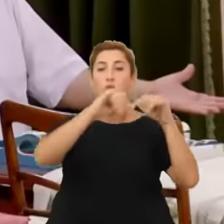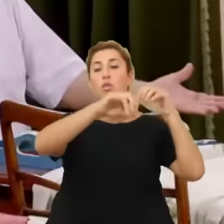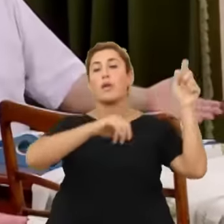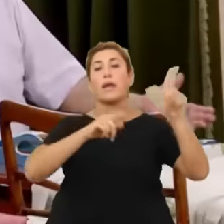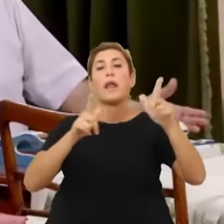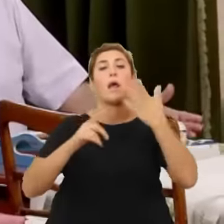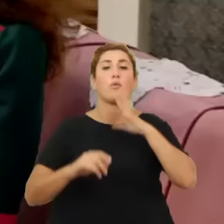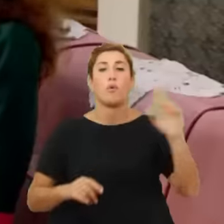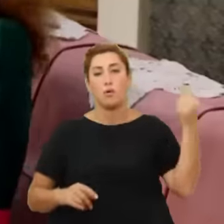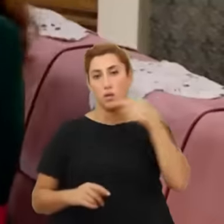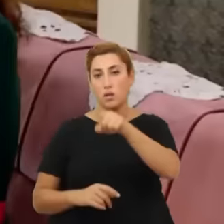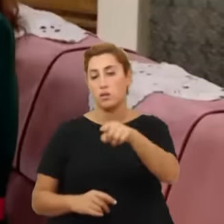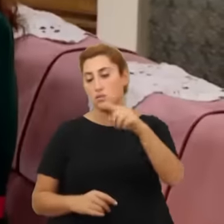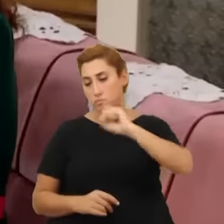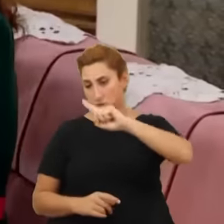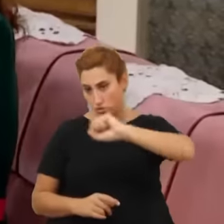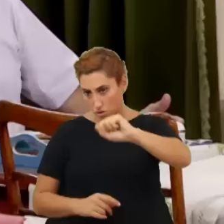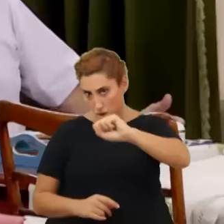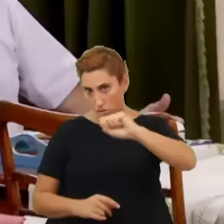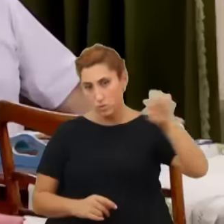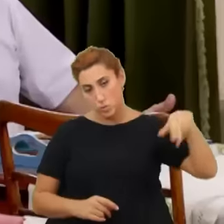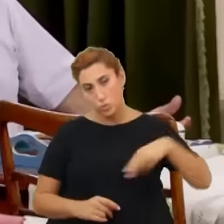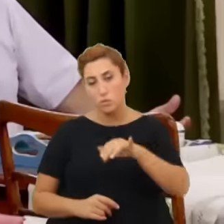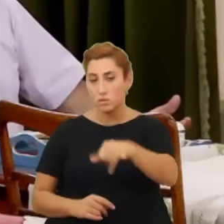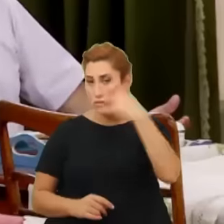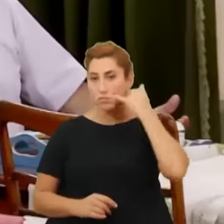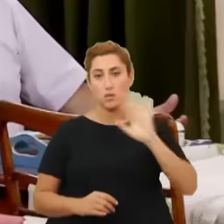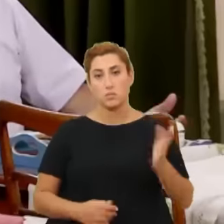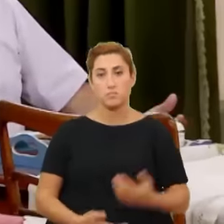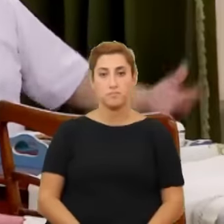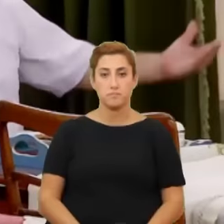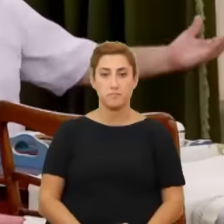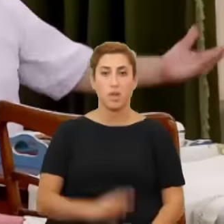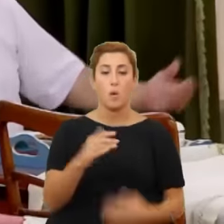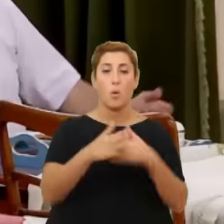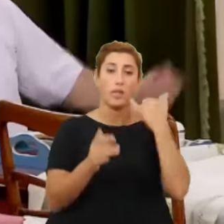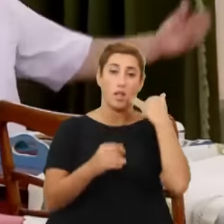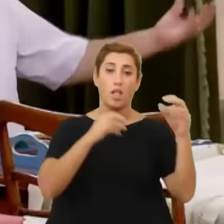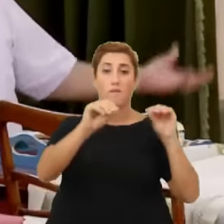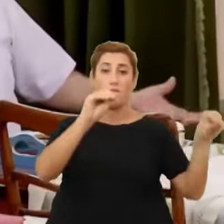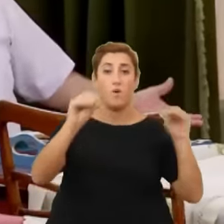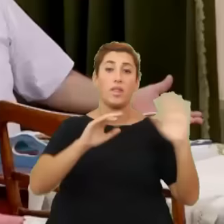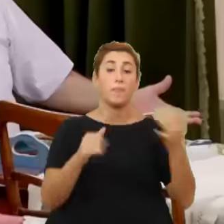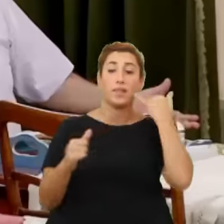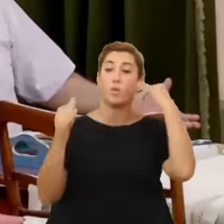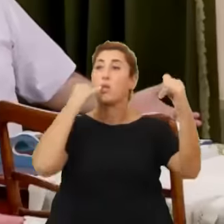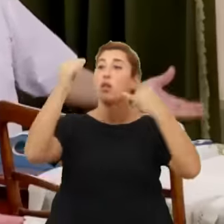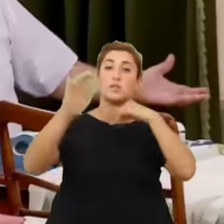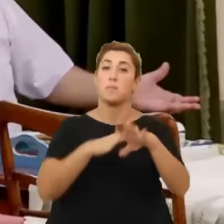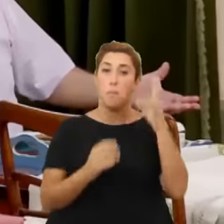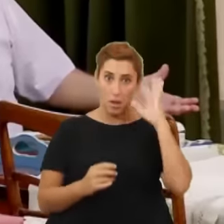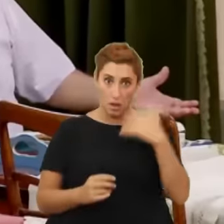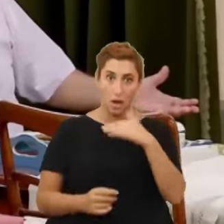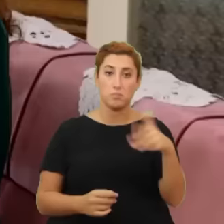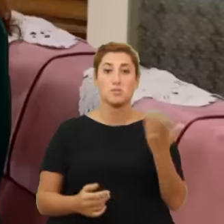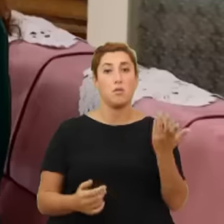gerek yok ki. Telefon bir yerden çalar, oradan bakarız. Her odaya telefon çekip her taraftan niye konuşuyoruz ya? Manyak